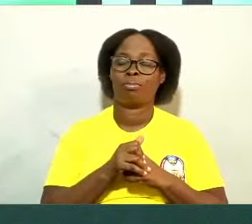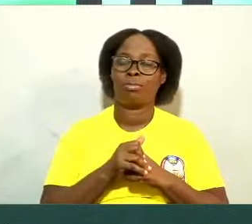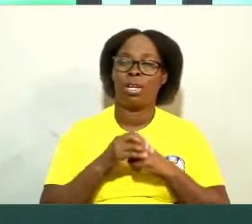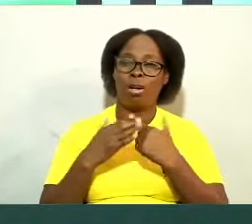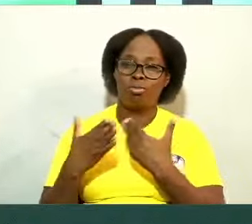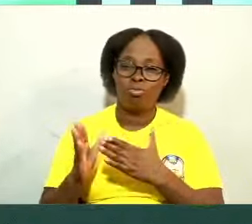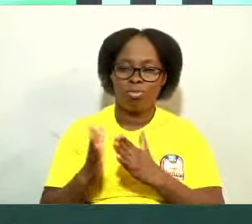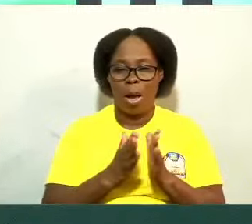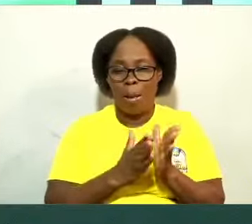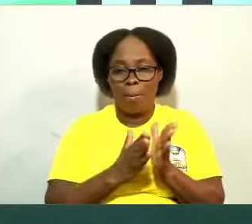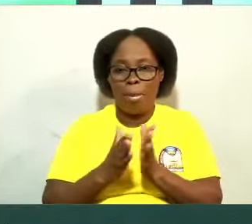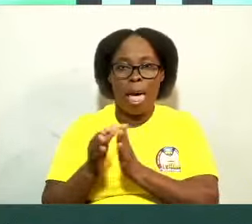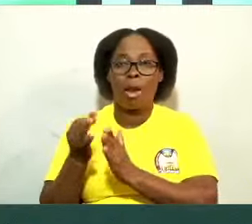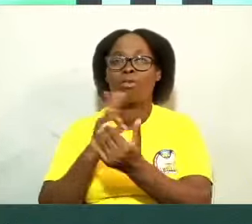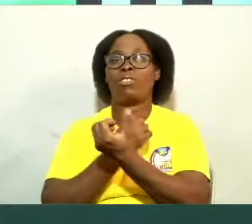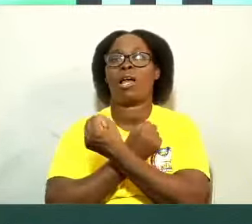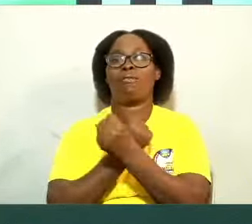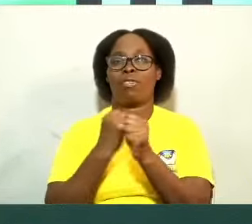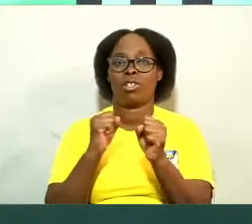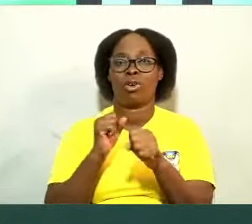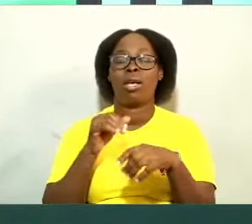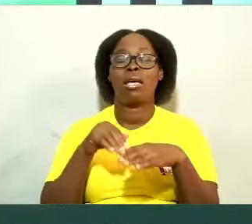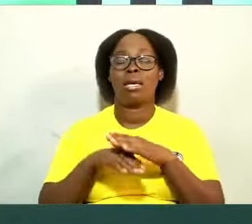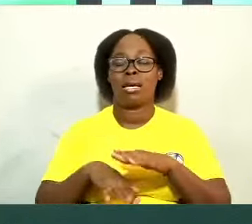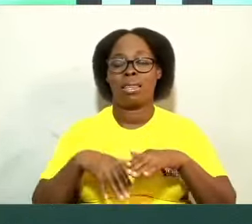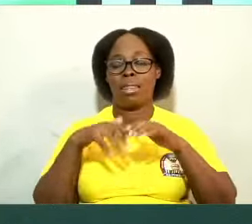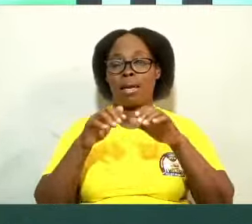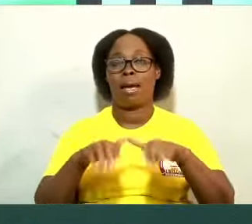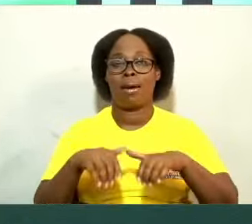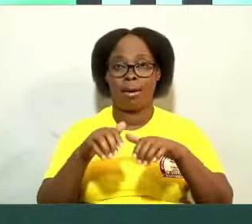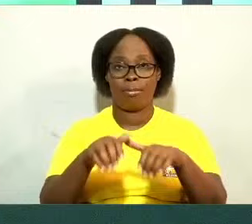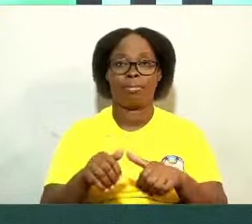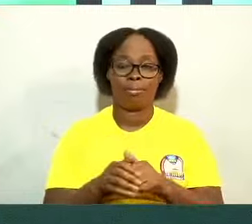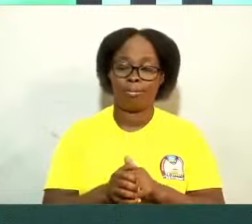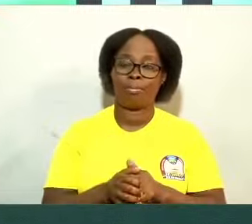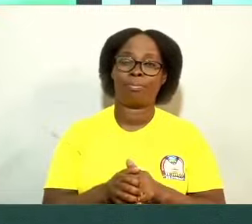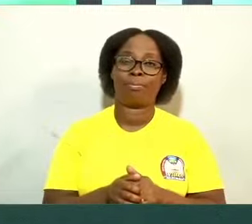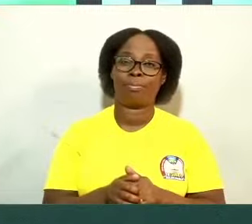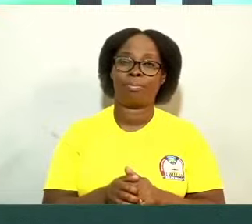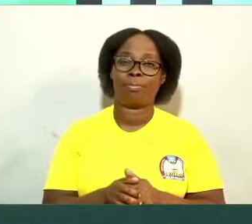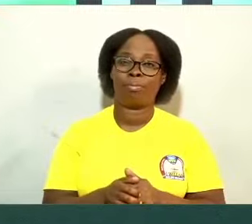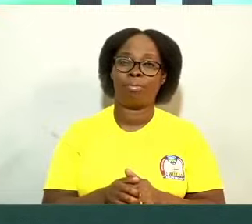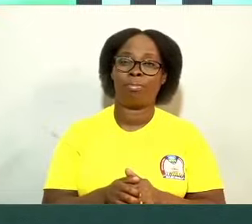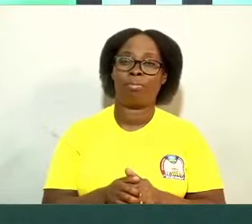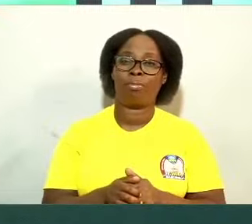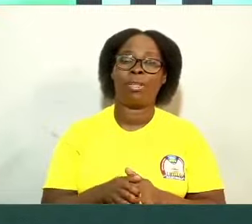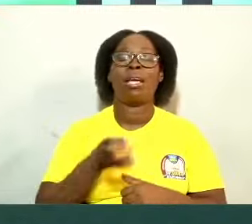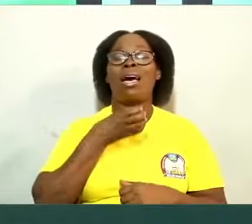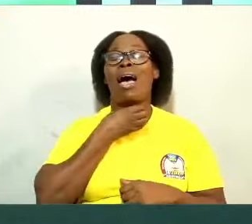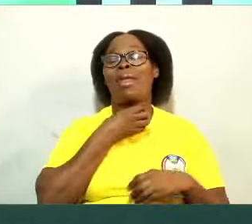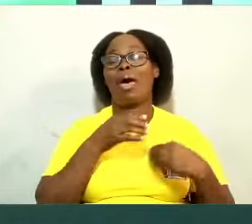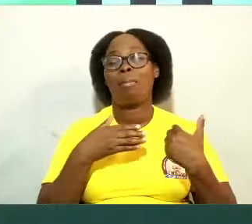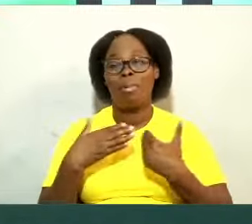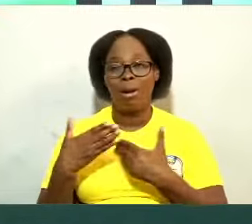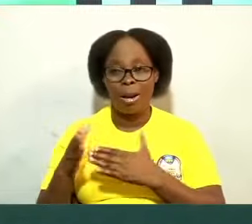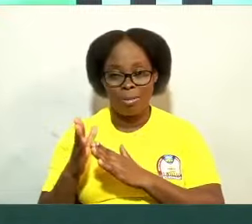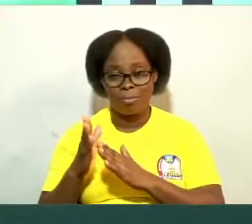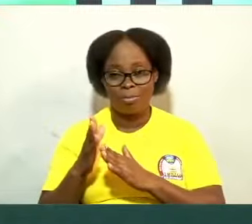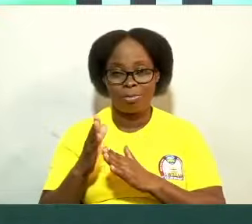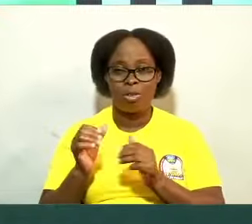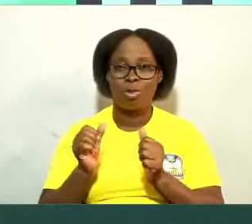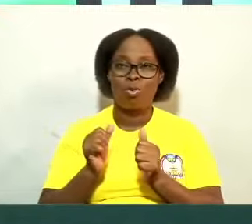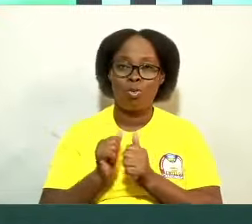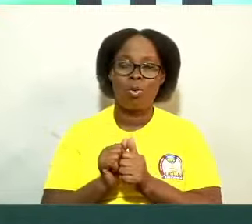na mpango wa ukombozi katika bustani ya Eden. Alitoka na viashiria